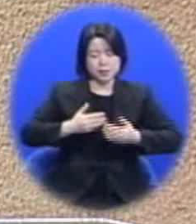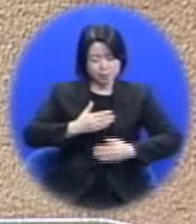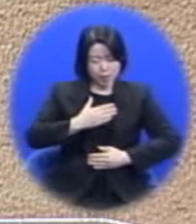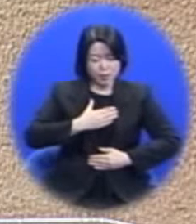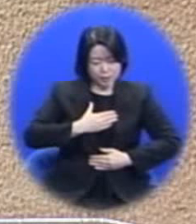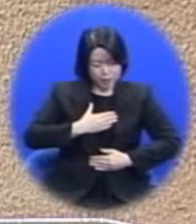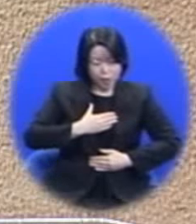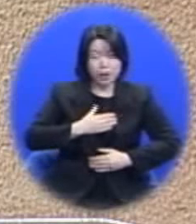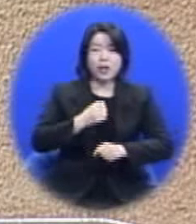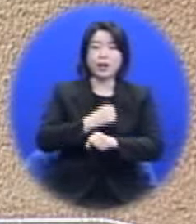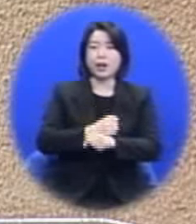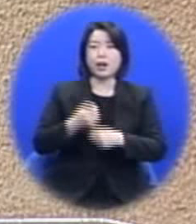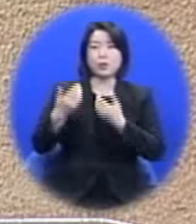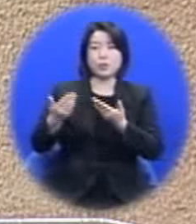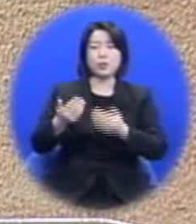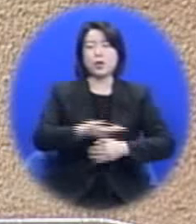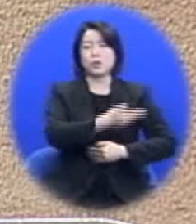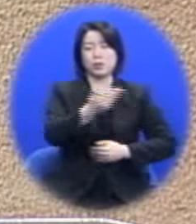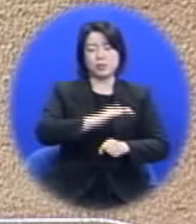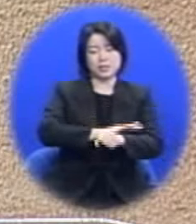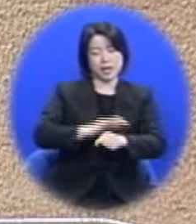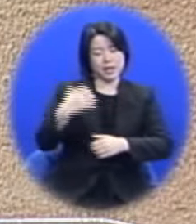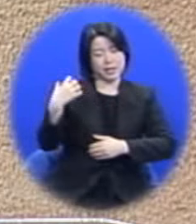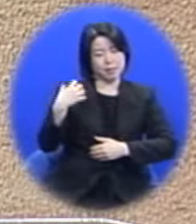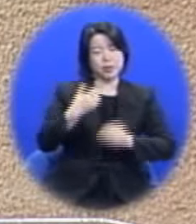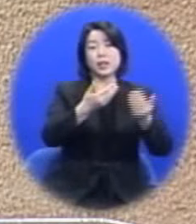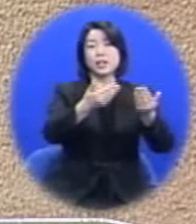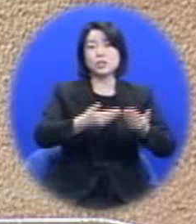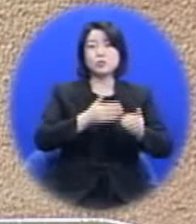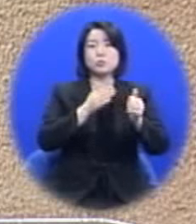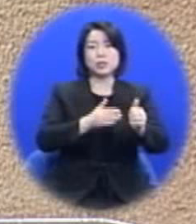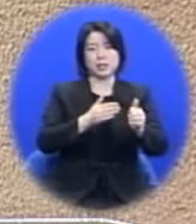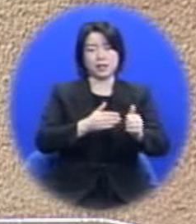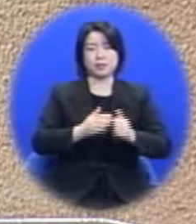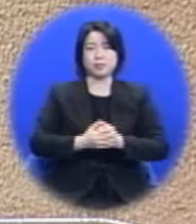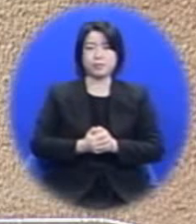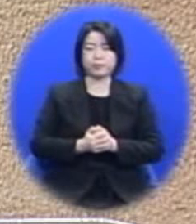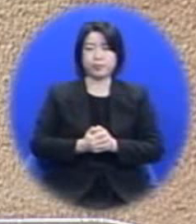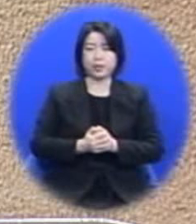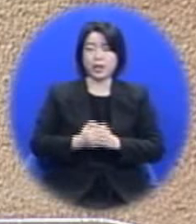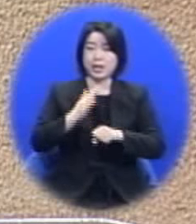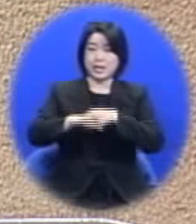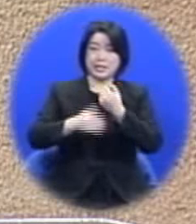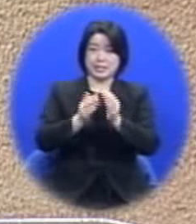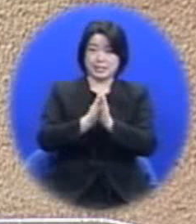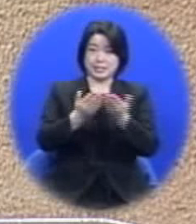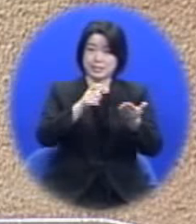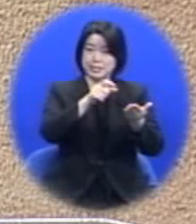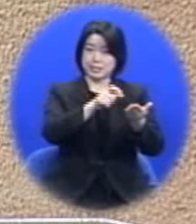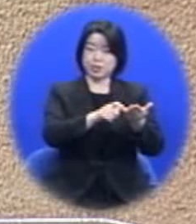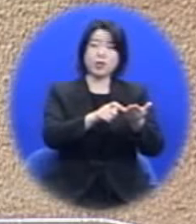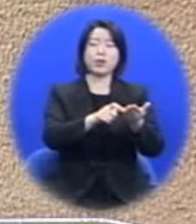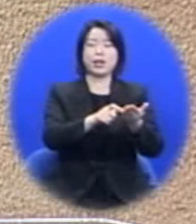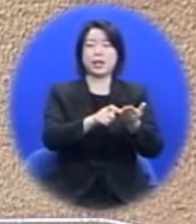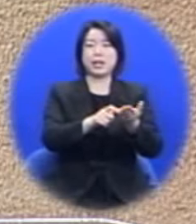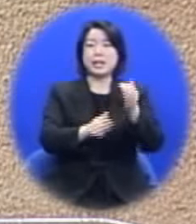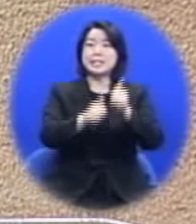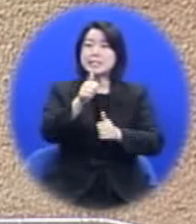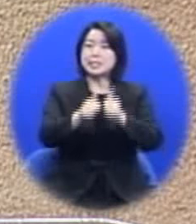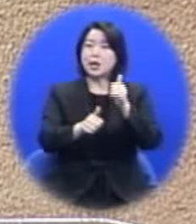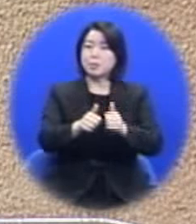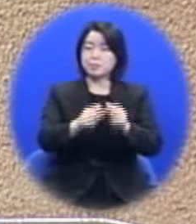여러분이 잘 감당해 주시기를 부탁을 드립니다. 아멘. 성경에 시험이라고 나온이